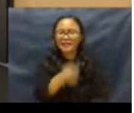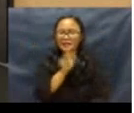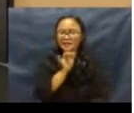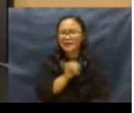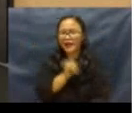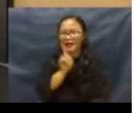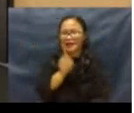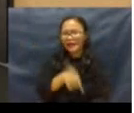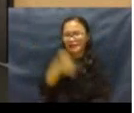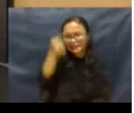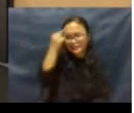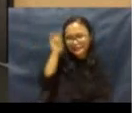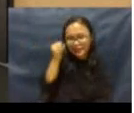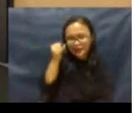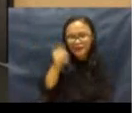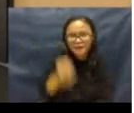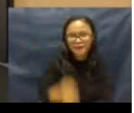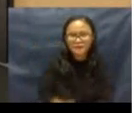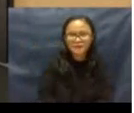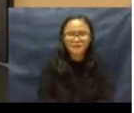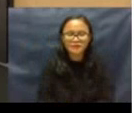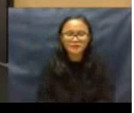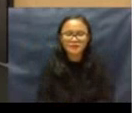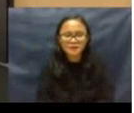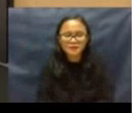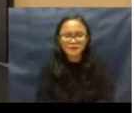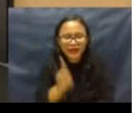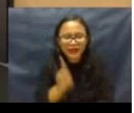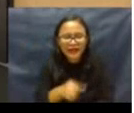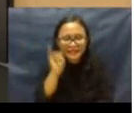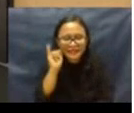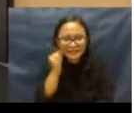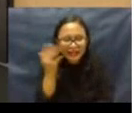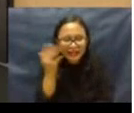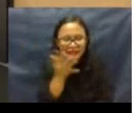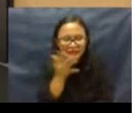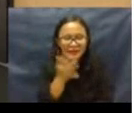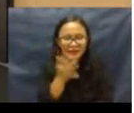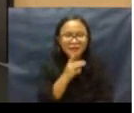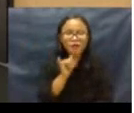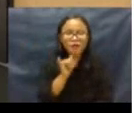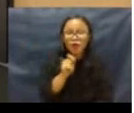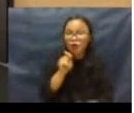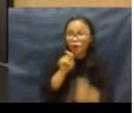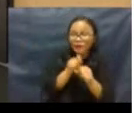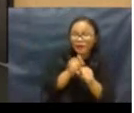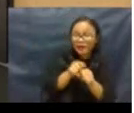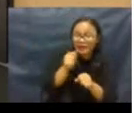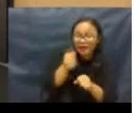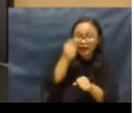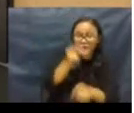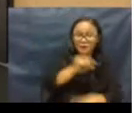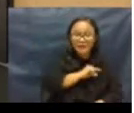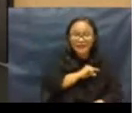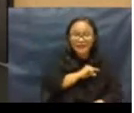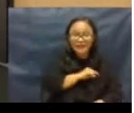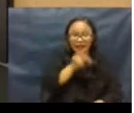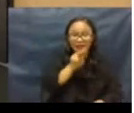deh. Ini ada kesalahan di, ini boleh saya koreksi sedikit ya panitia ya, karena ada kesalahan